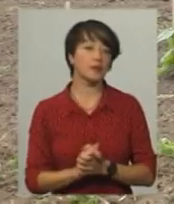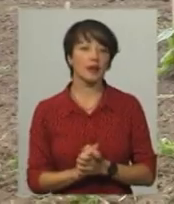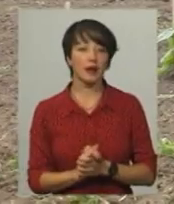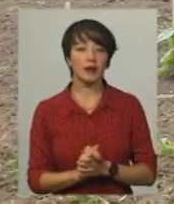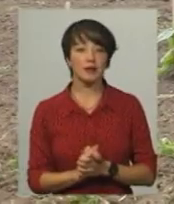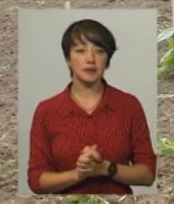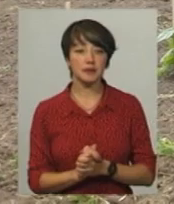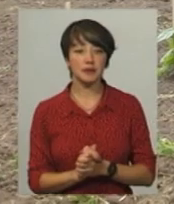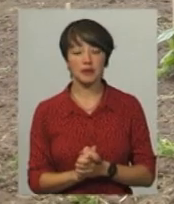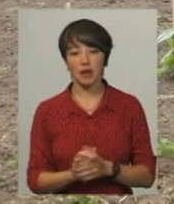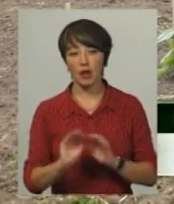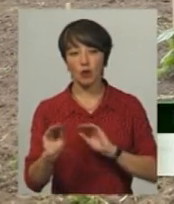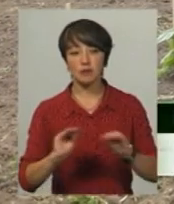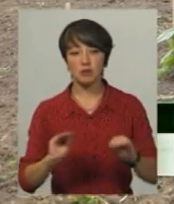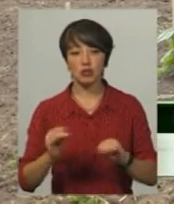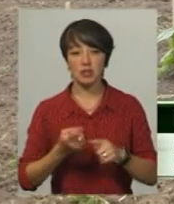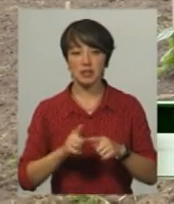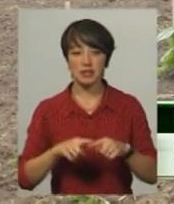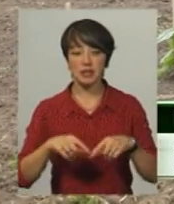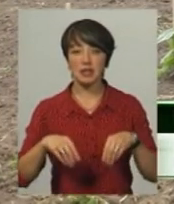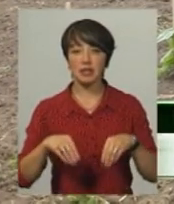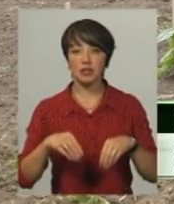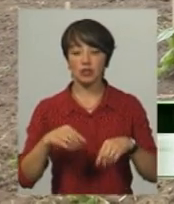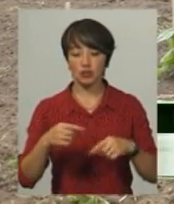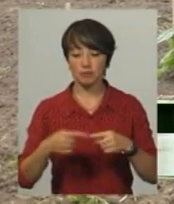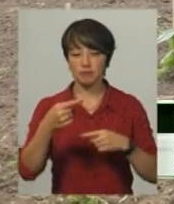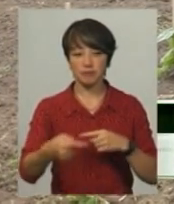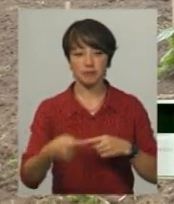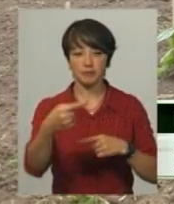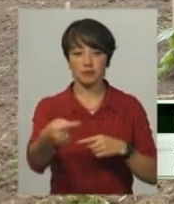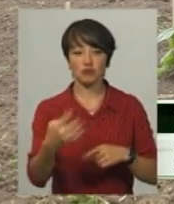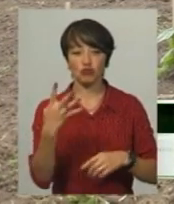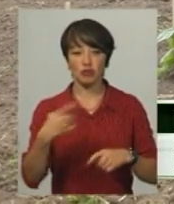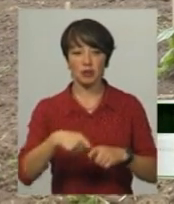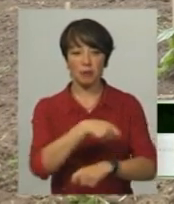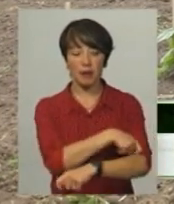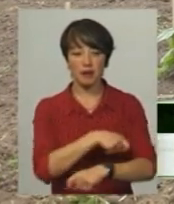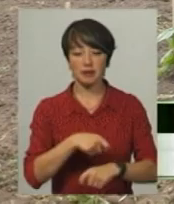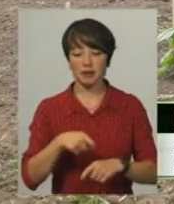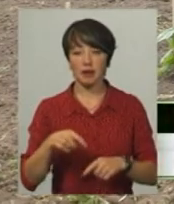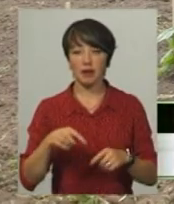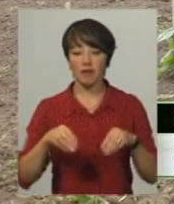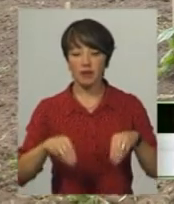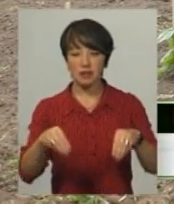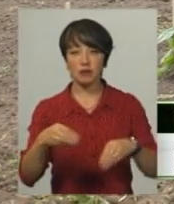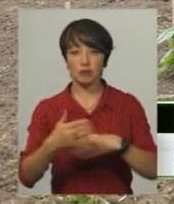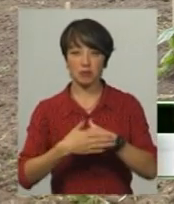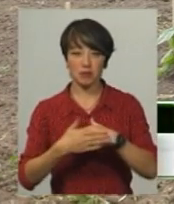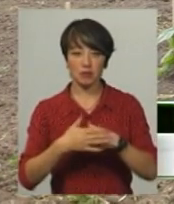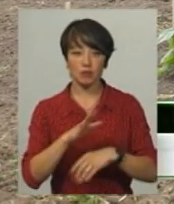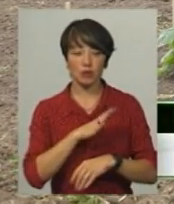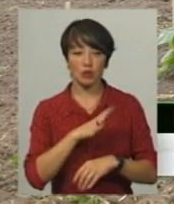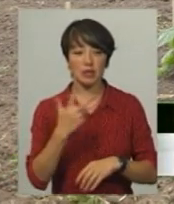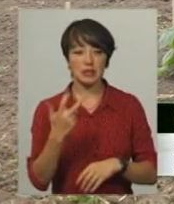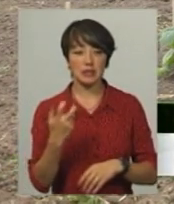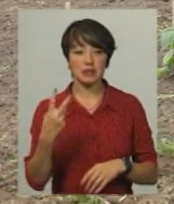розміщення даних сіянців була через 4 метри, 4 на 4. От, було висаджено на цій території